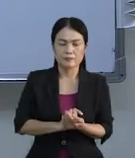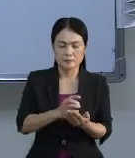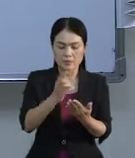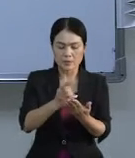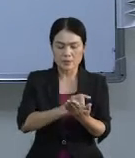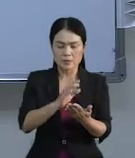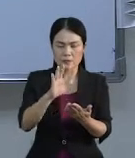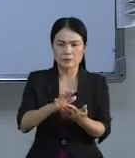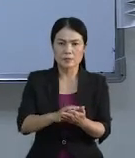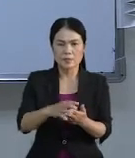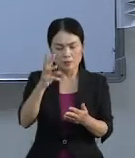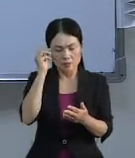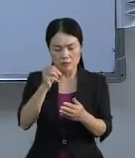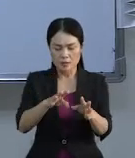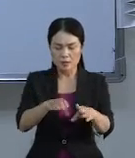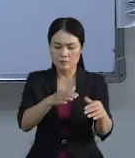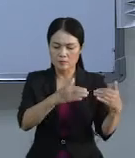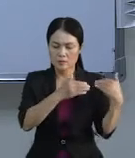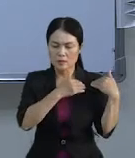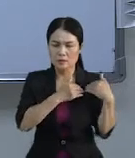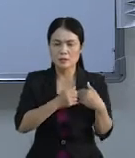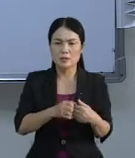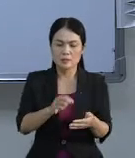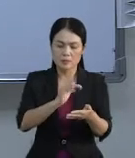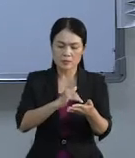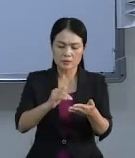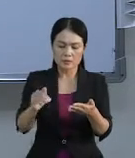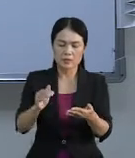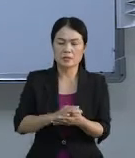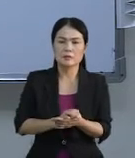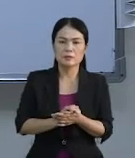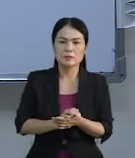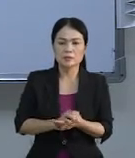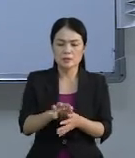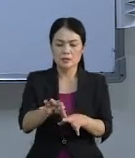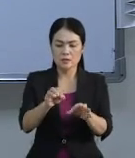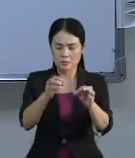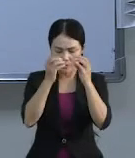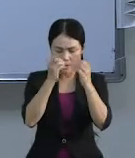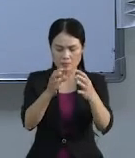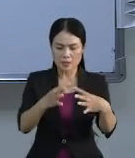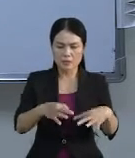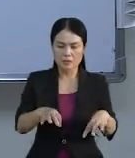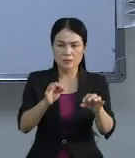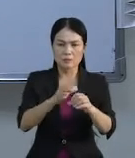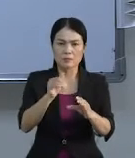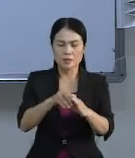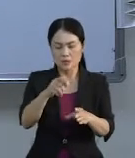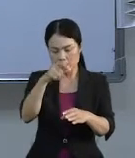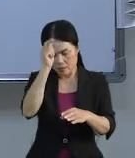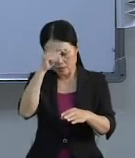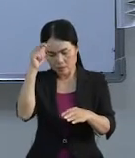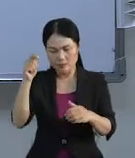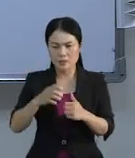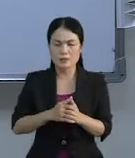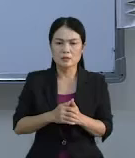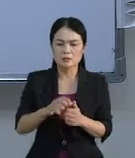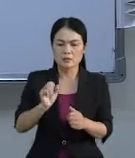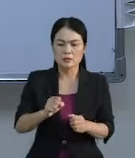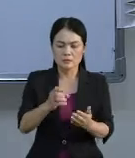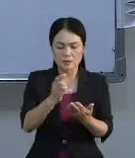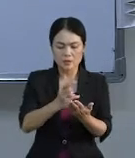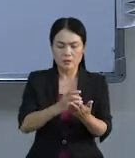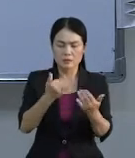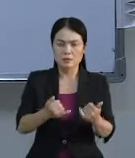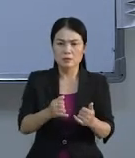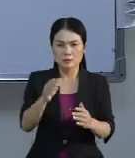tiếp rám mà ở đây tôi có trái khăn ông này xâm nề cứ cá sáng bỏ ra miễn xâm khăn này khăn ông rường bạn chân này khăn ông mê